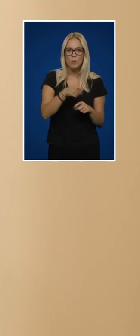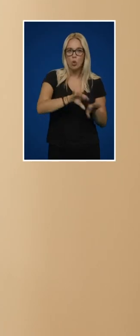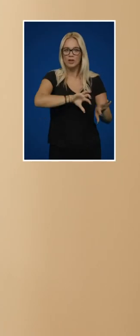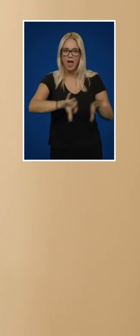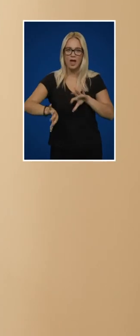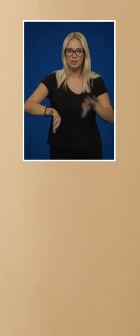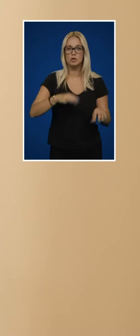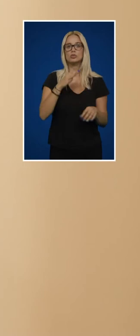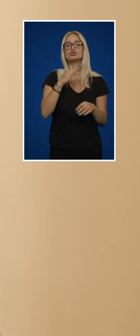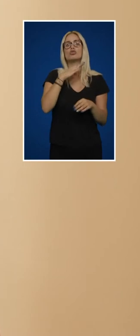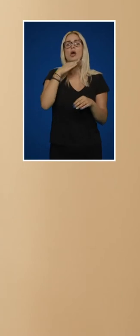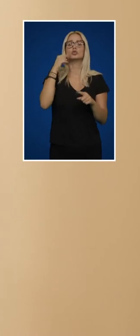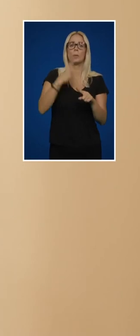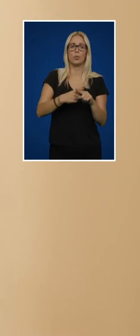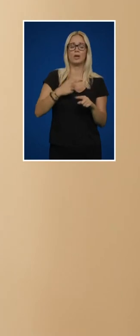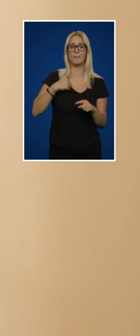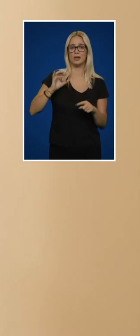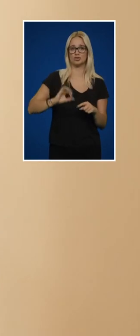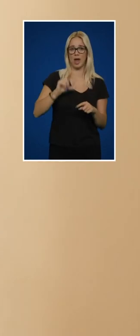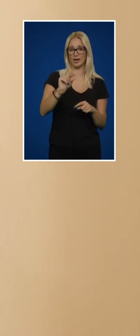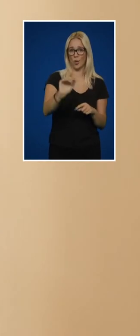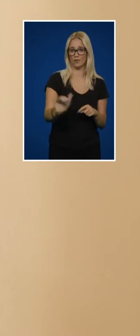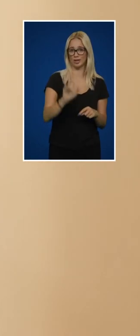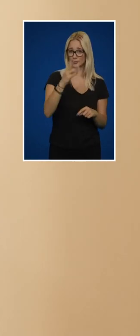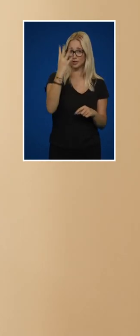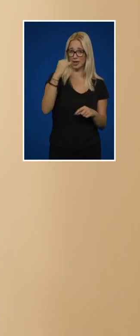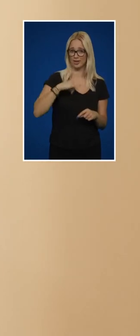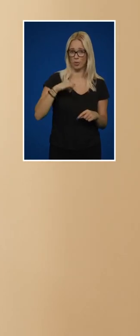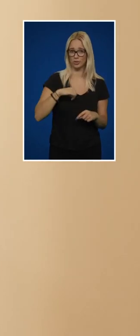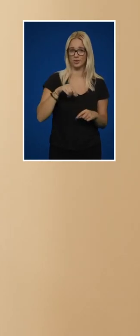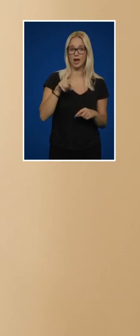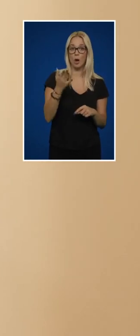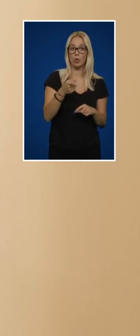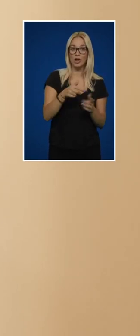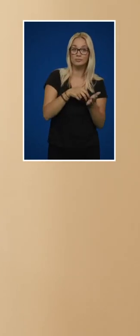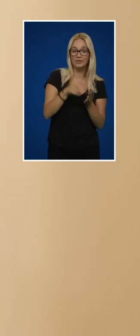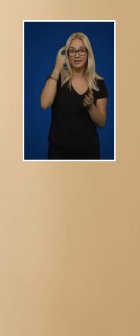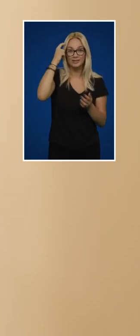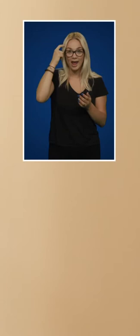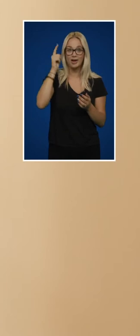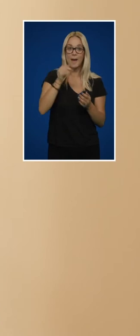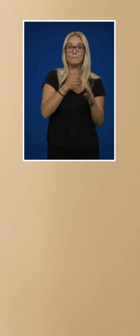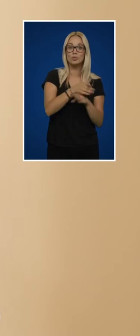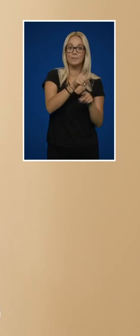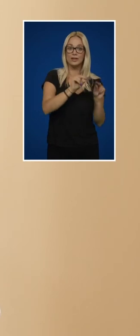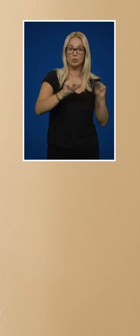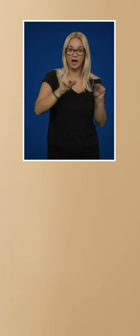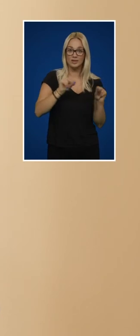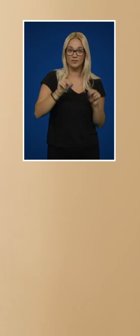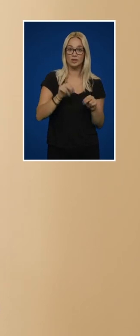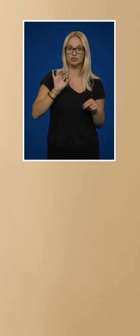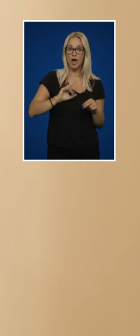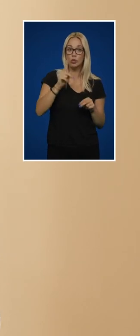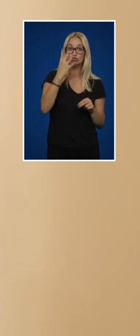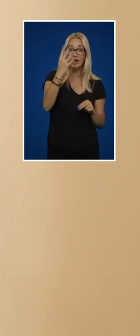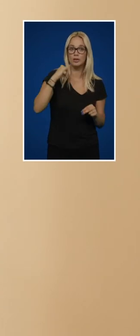4 godine mene i suprugu uči na koji način se ovaj odnosi prema tome i onda se osvijestiš u biti